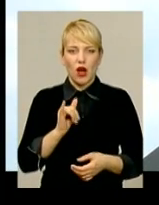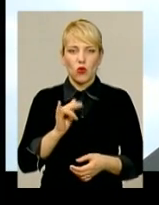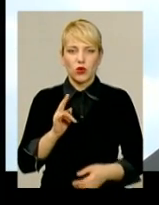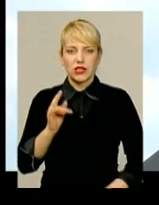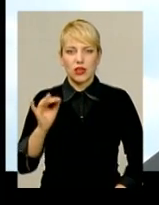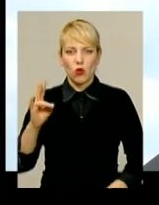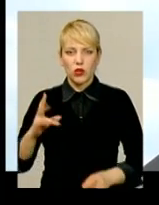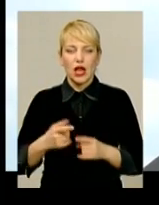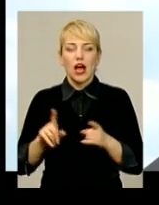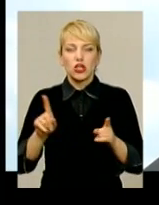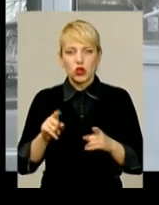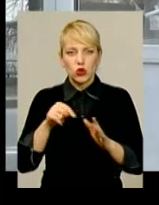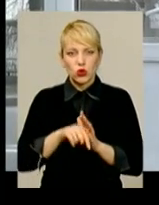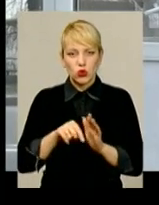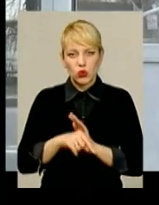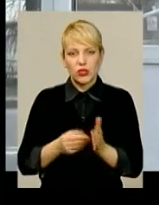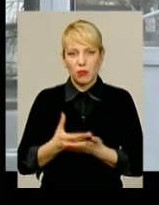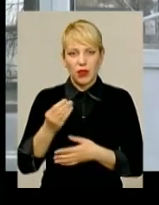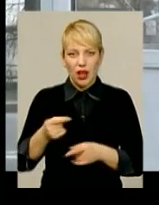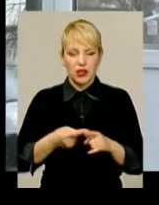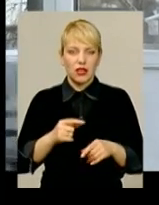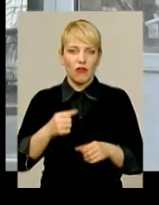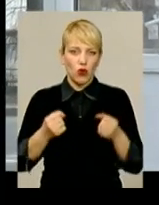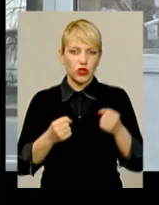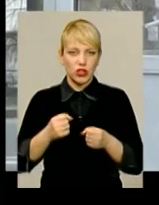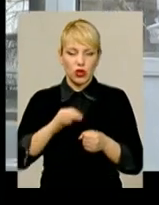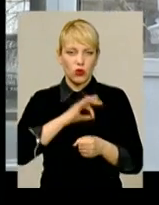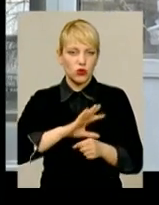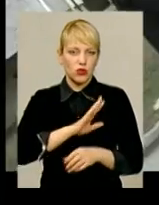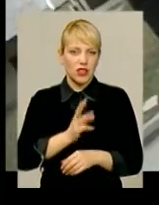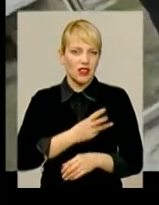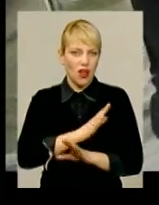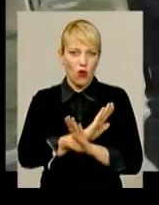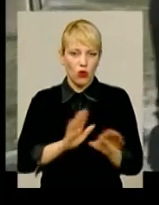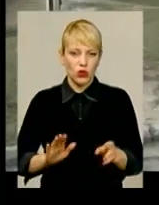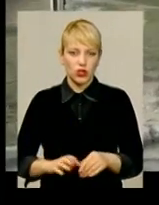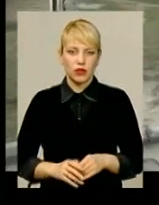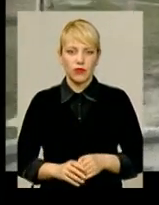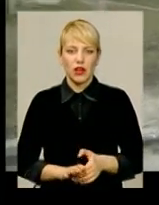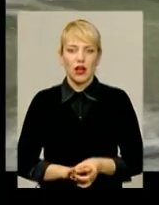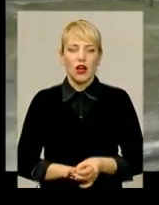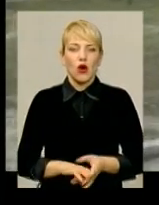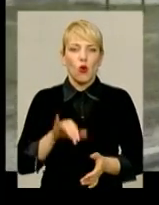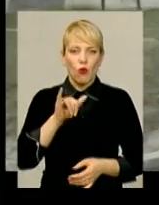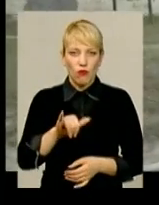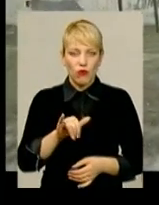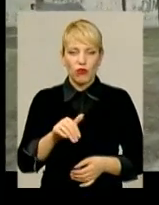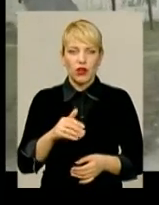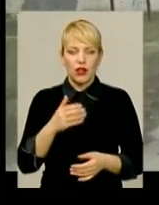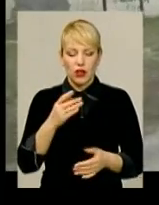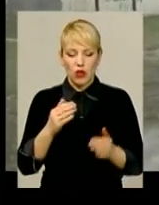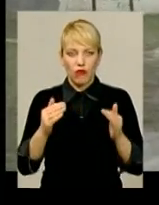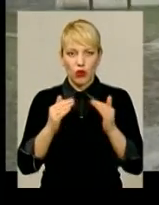стосується платних, то їхніми послугами водії користуються неохоче, бо дорого. Вам в дворі автомобілі не